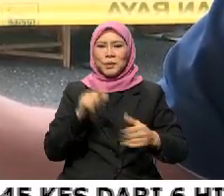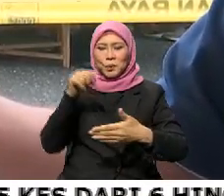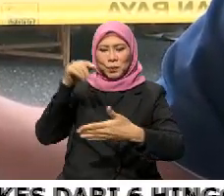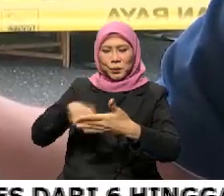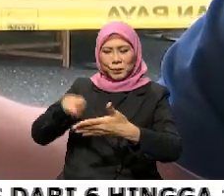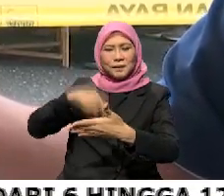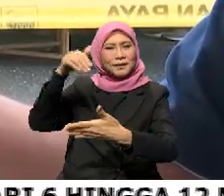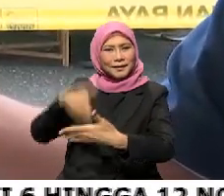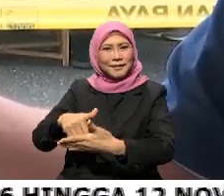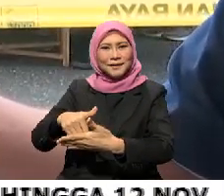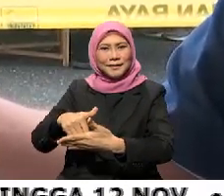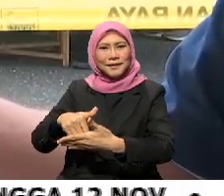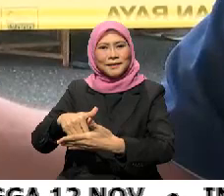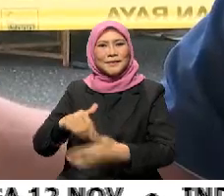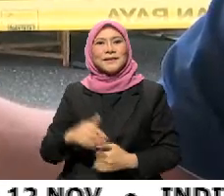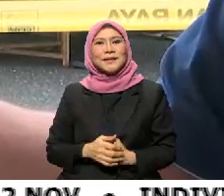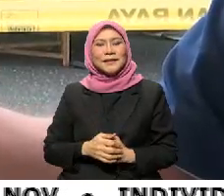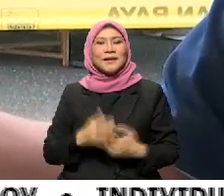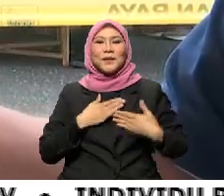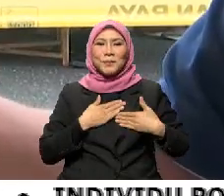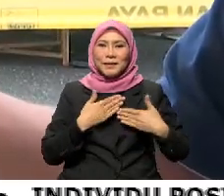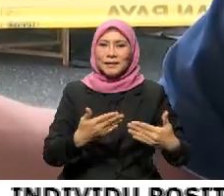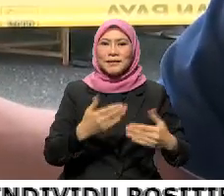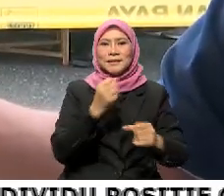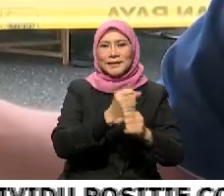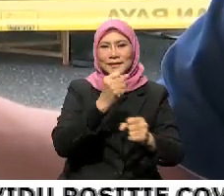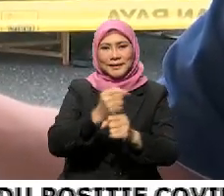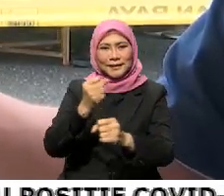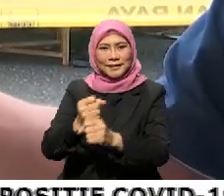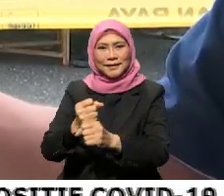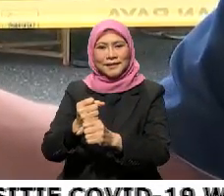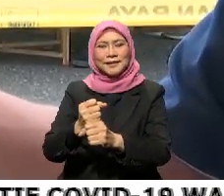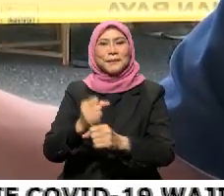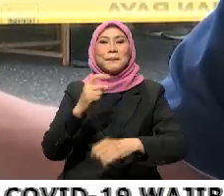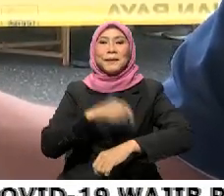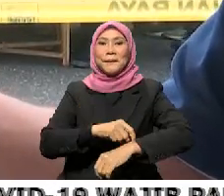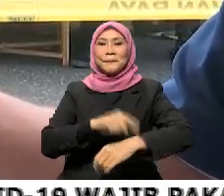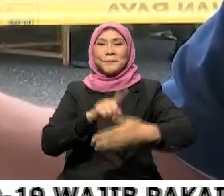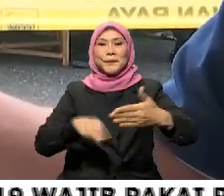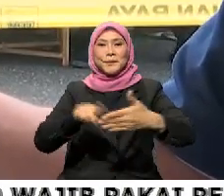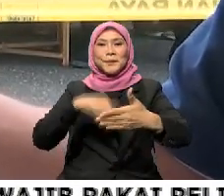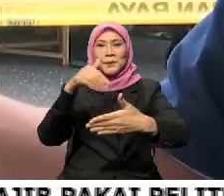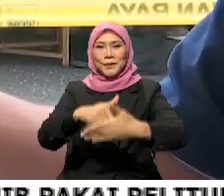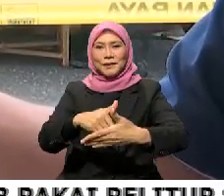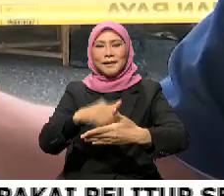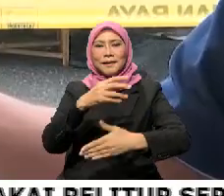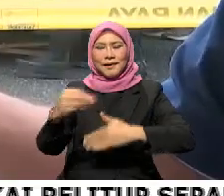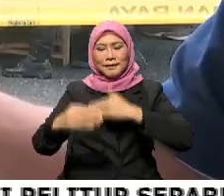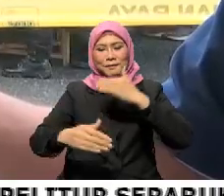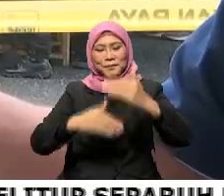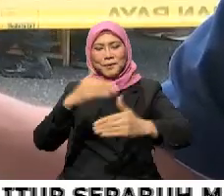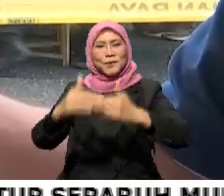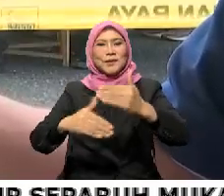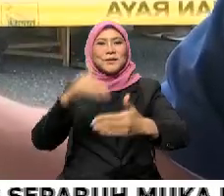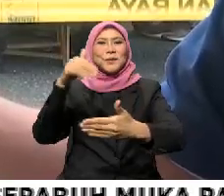dan begitu juga untuk committed untuk menjalankan tugas semasa pengundian dan sepanjang proses